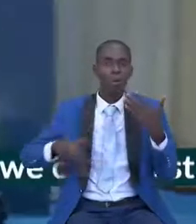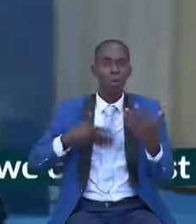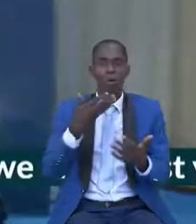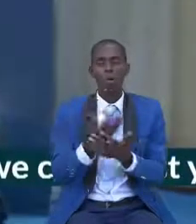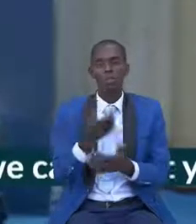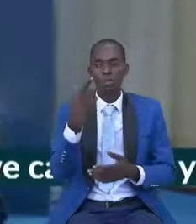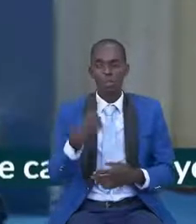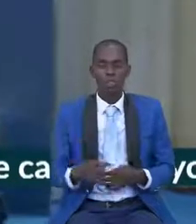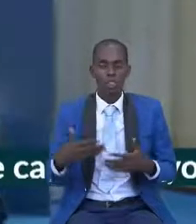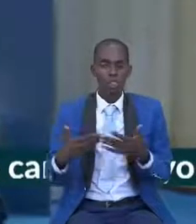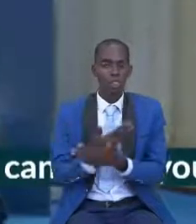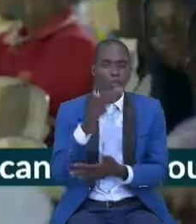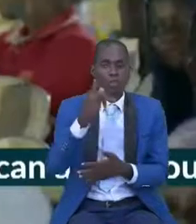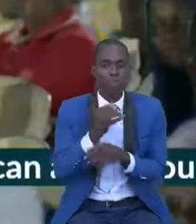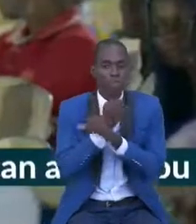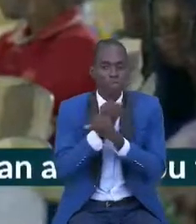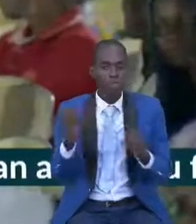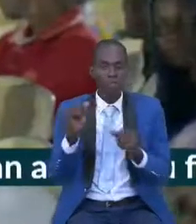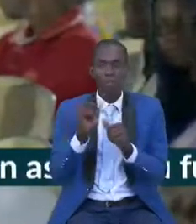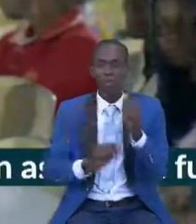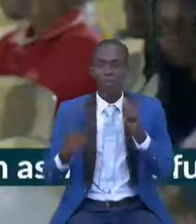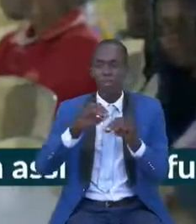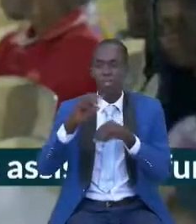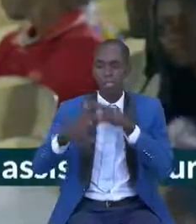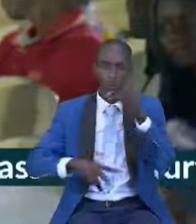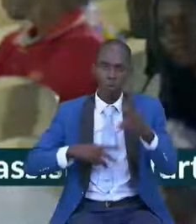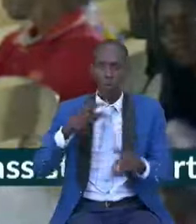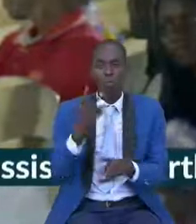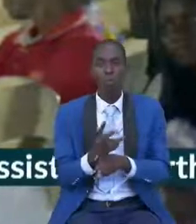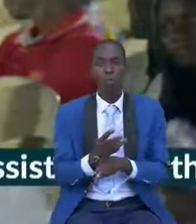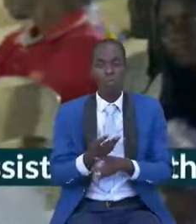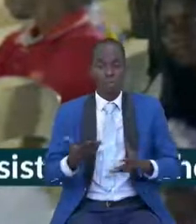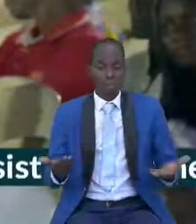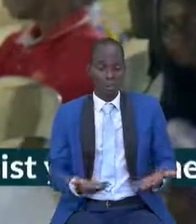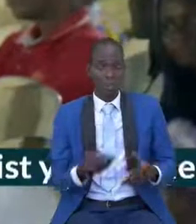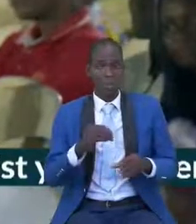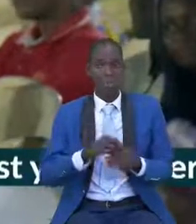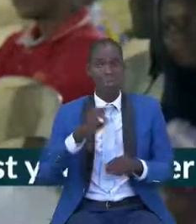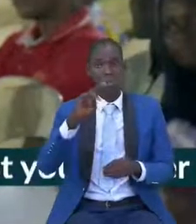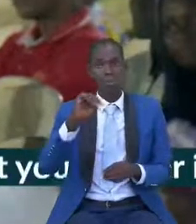Nous aurons un rassemblement de tous les convertis partout dans le monde. En particulier,